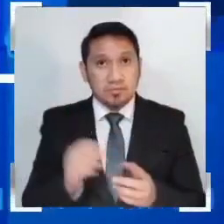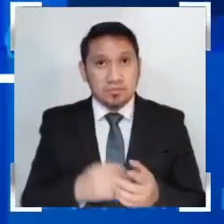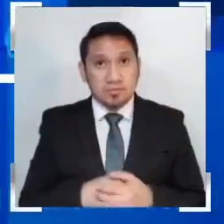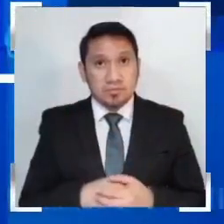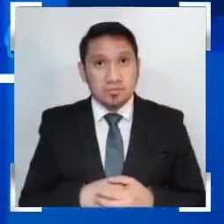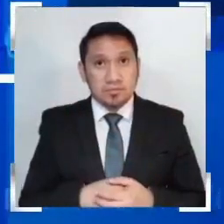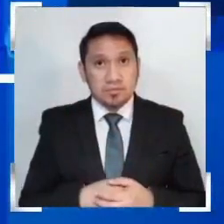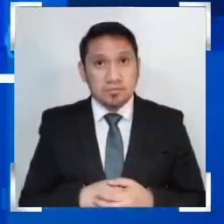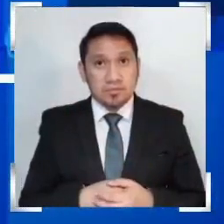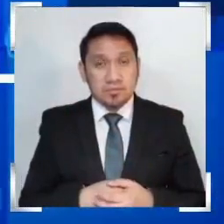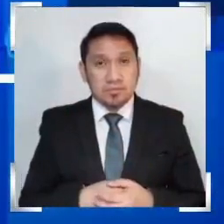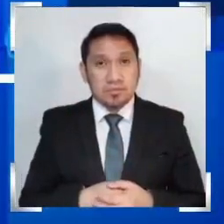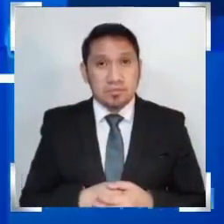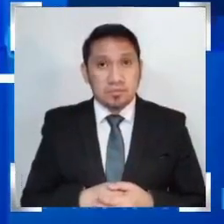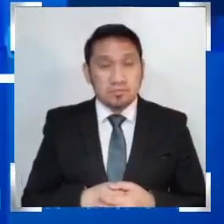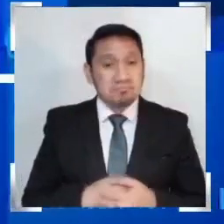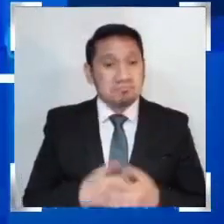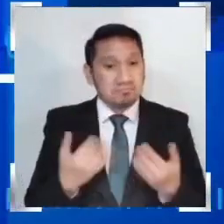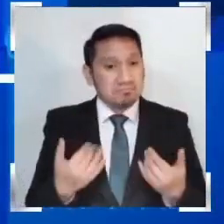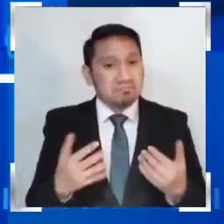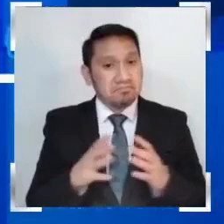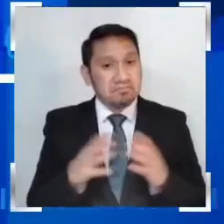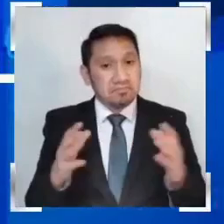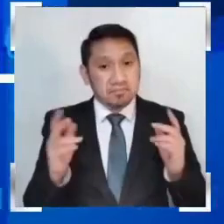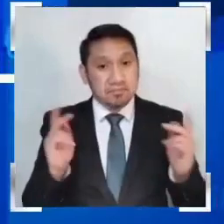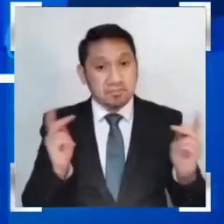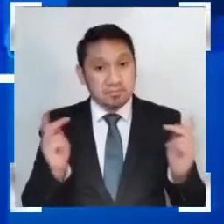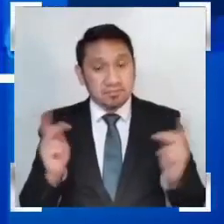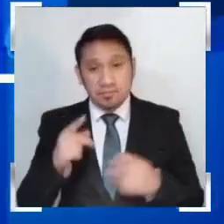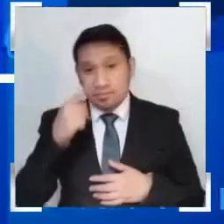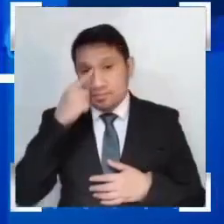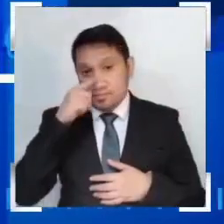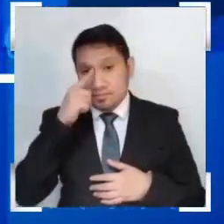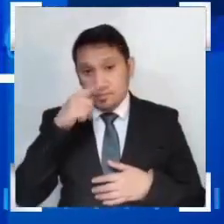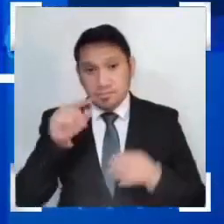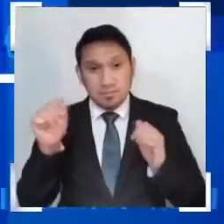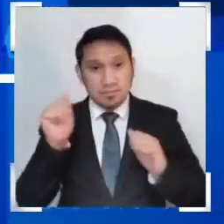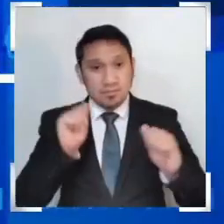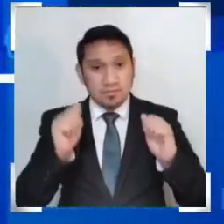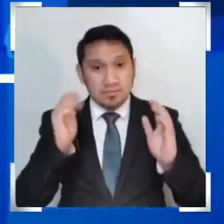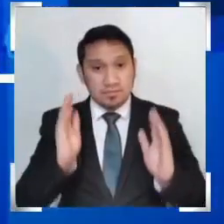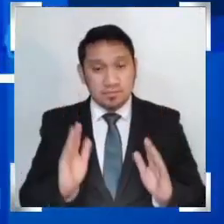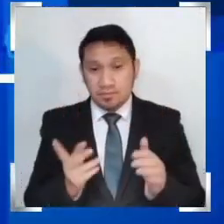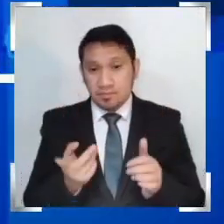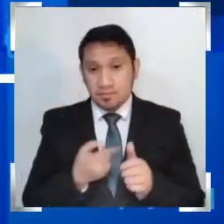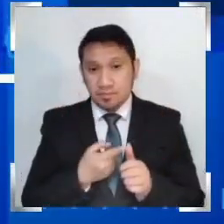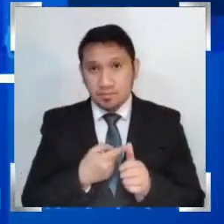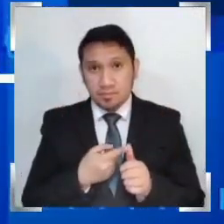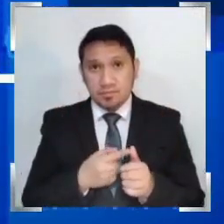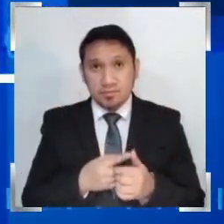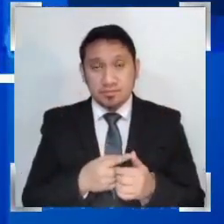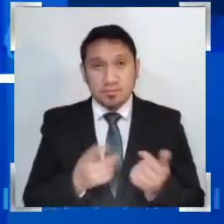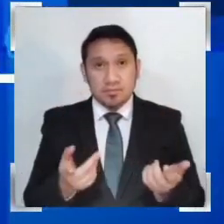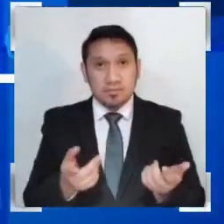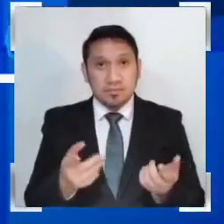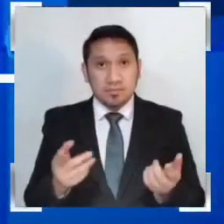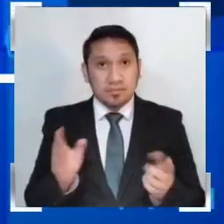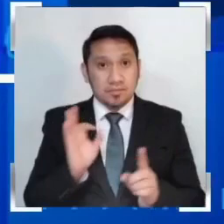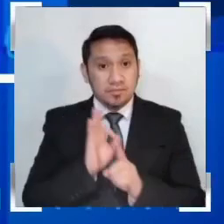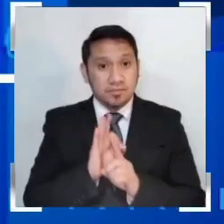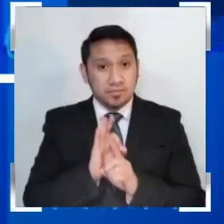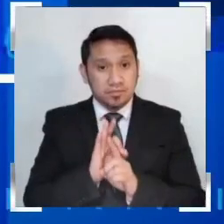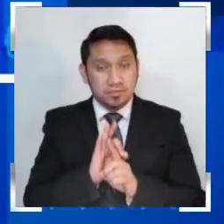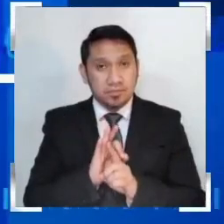26. Ultimate kilig ang hatid ng Thai actor na si Golf Canawut sa kanyang first solo fan meeting sa Pilipinas. Bukod sa iba't